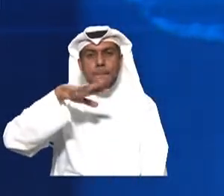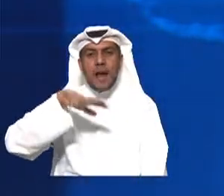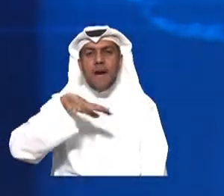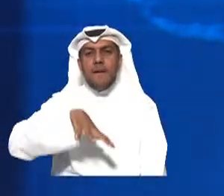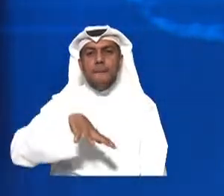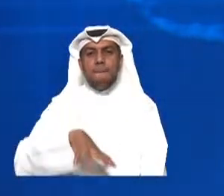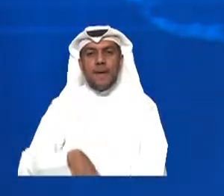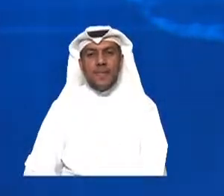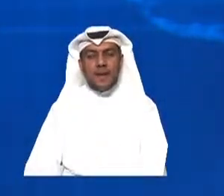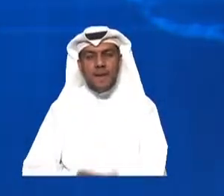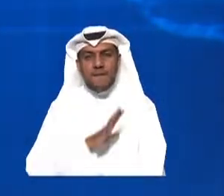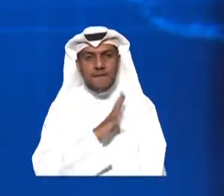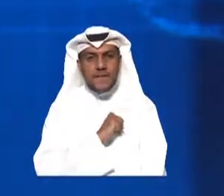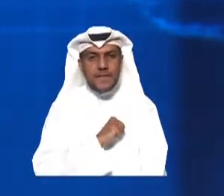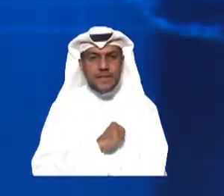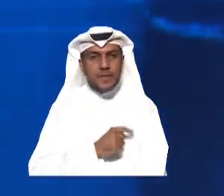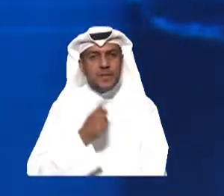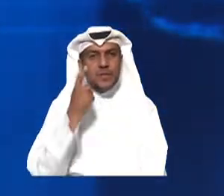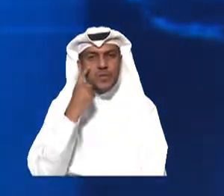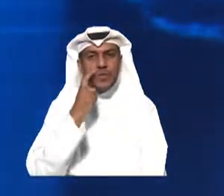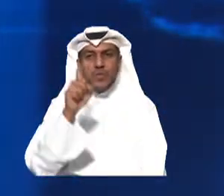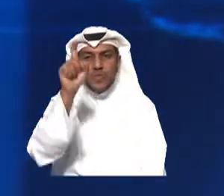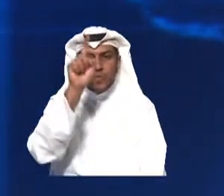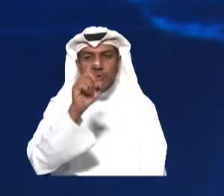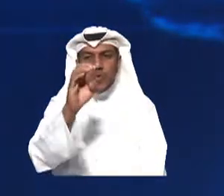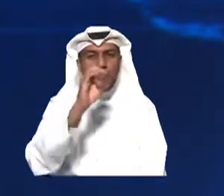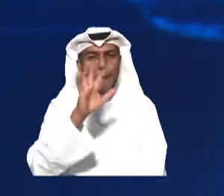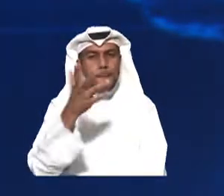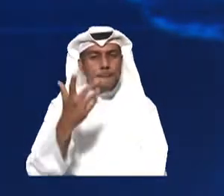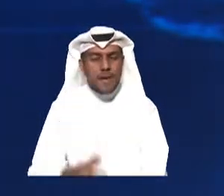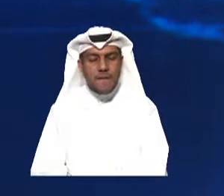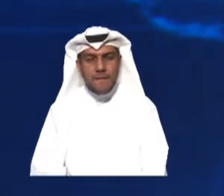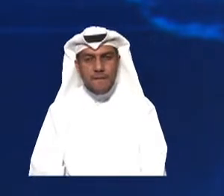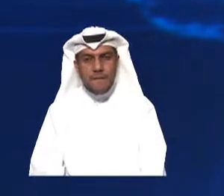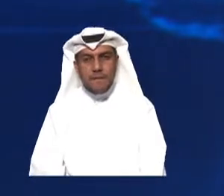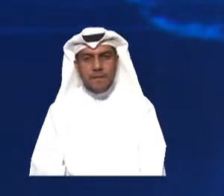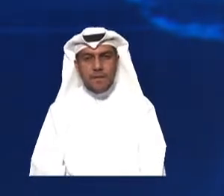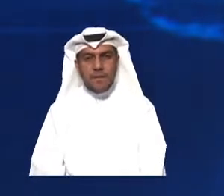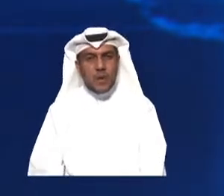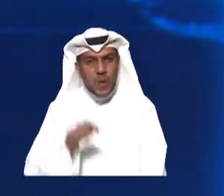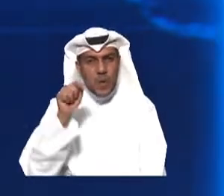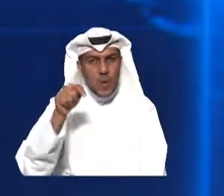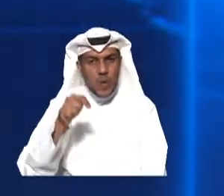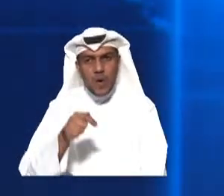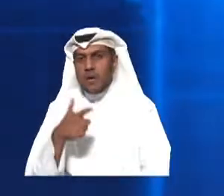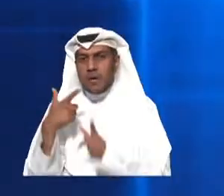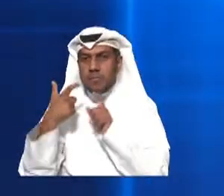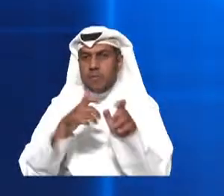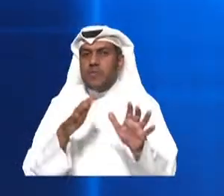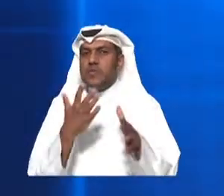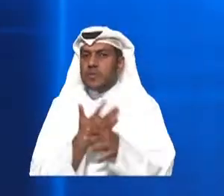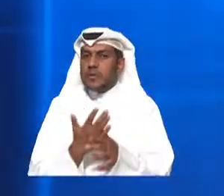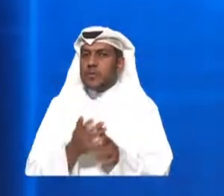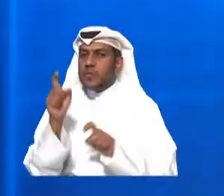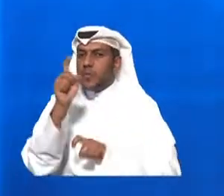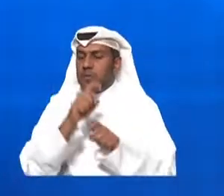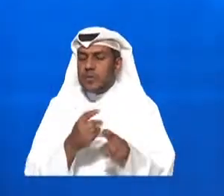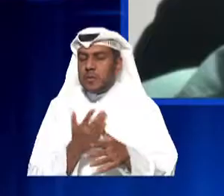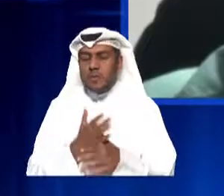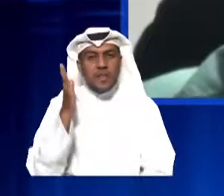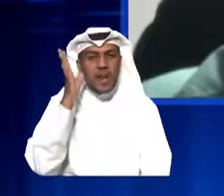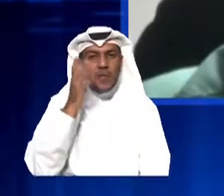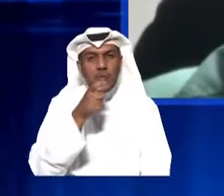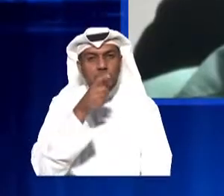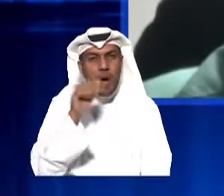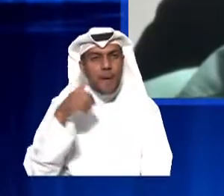اليوم تجدد لاعتداءات القوات الإسرائيلية على الفلسطينيين في الأقصى وعدة نقاط أخرى، ما